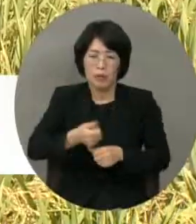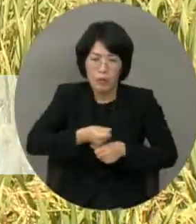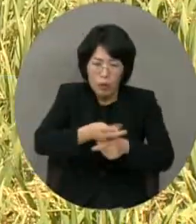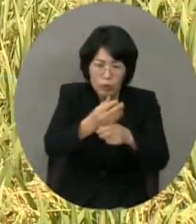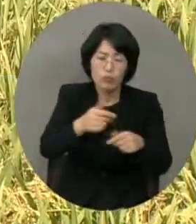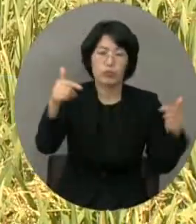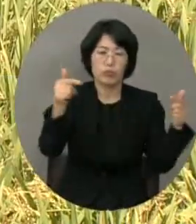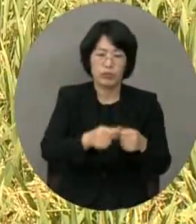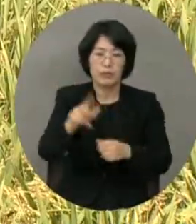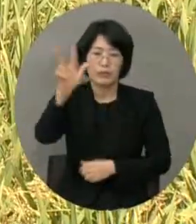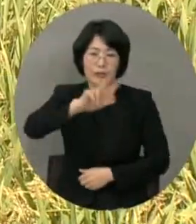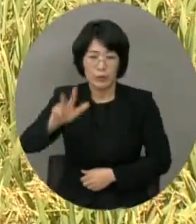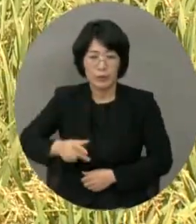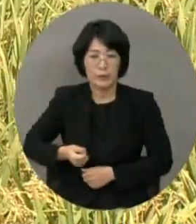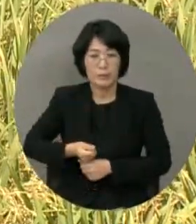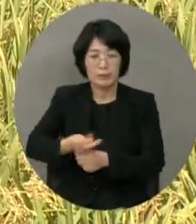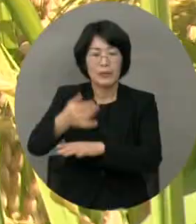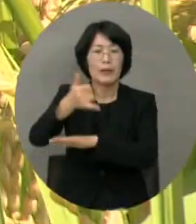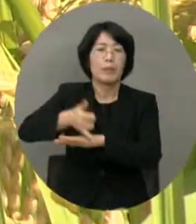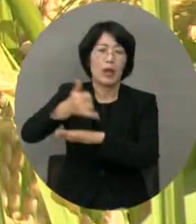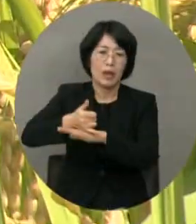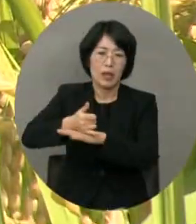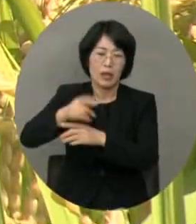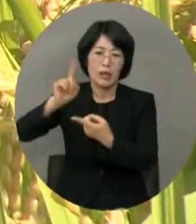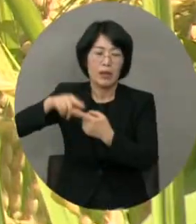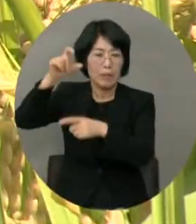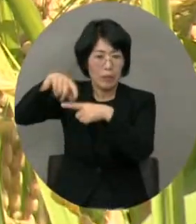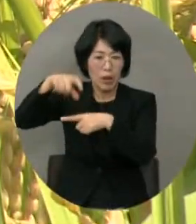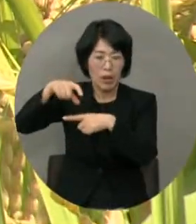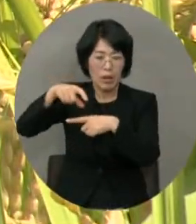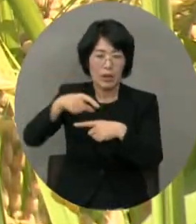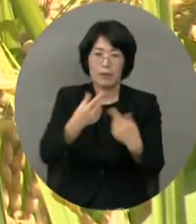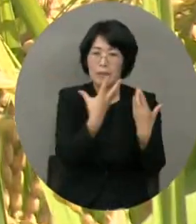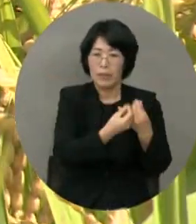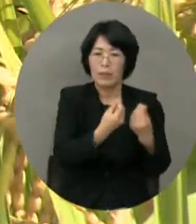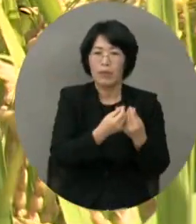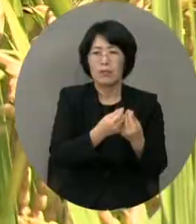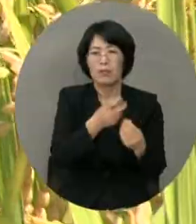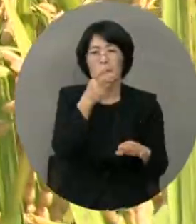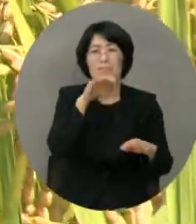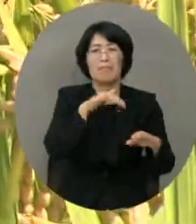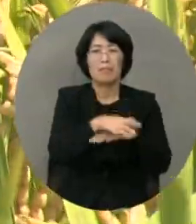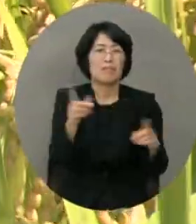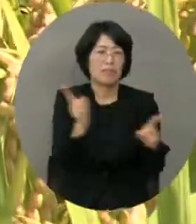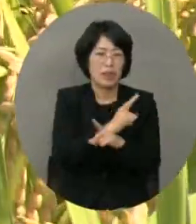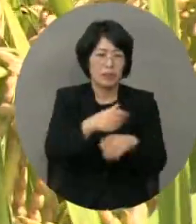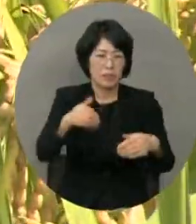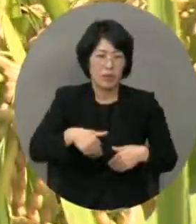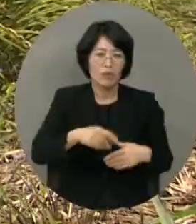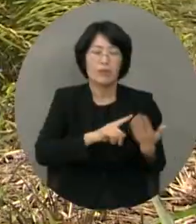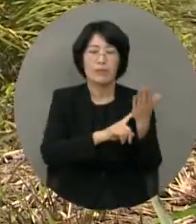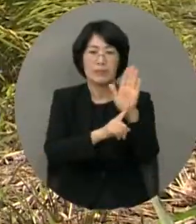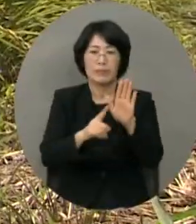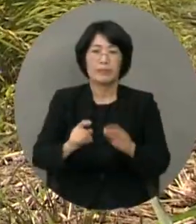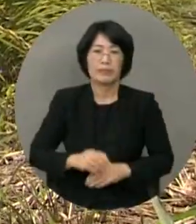낮추고 전국 재배 면적 비율을 반영한 표본 비율 개선 등이 과제로 제시됐습니다